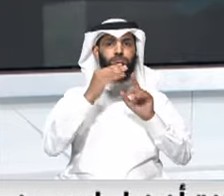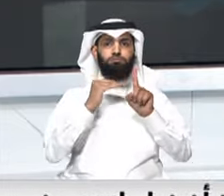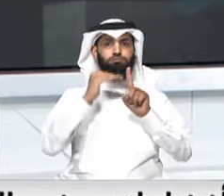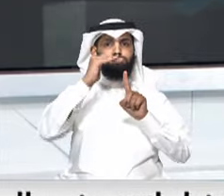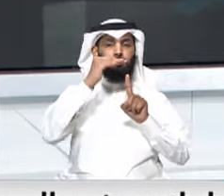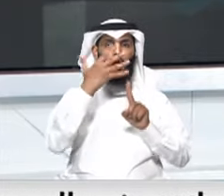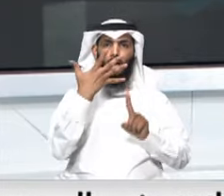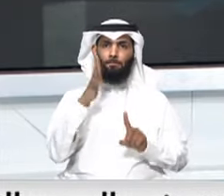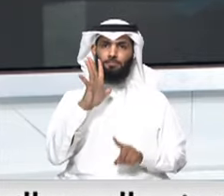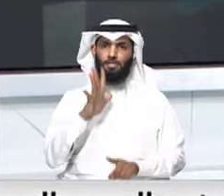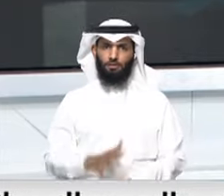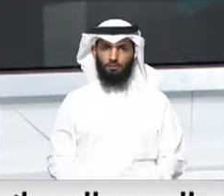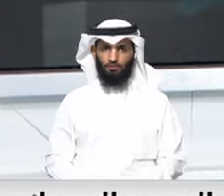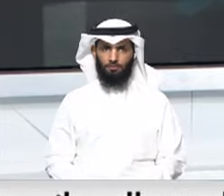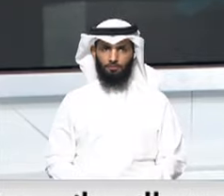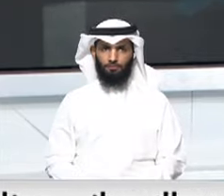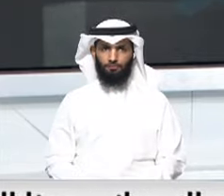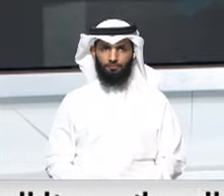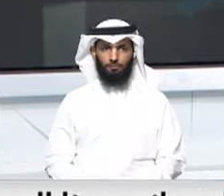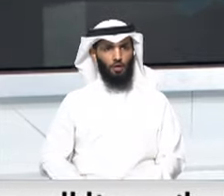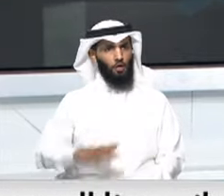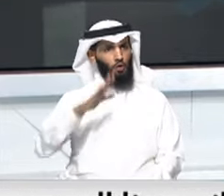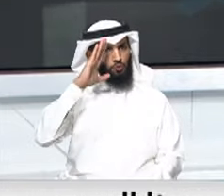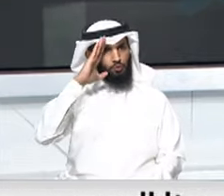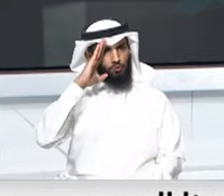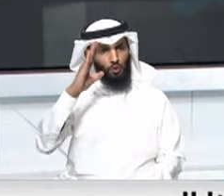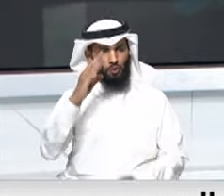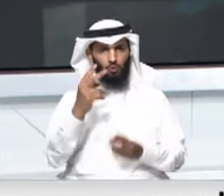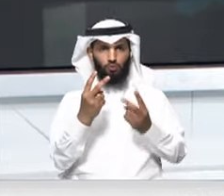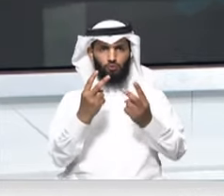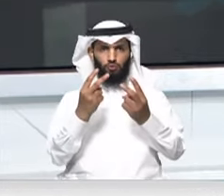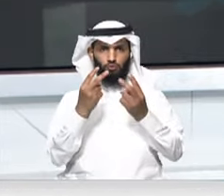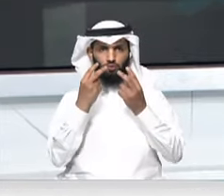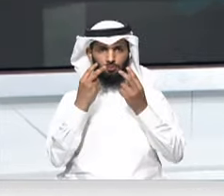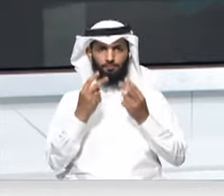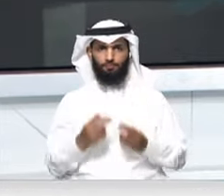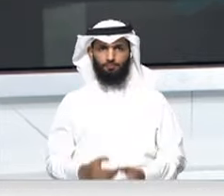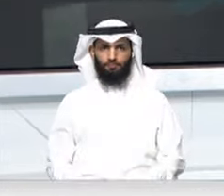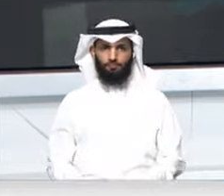المناطق. أعزائي المشاهدين أشكركم على حسن المتابعة، والآن نعود للزملاء في الاستديو.